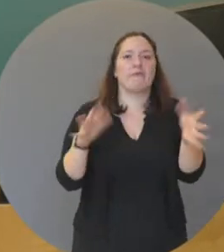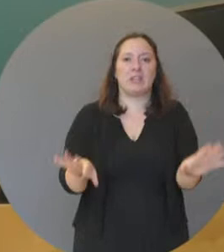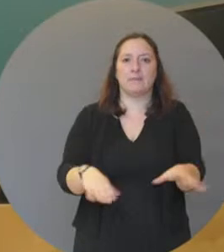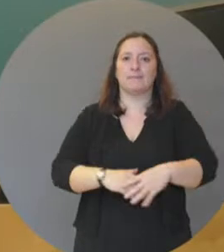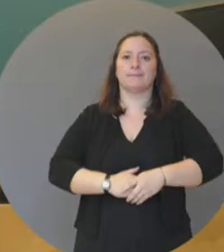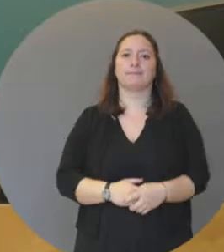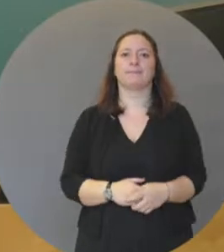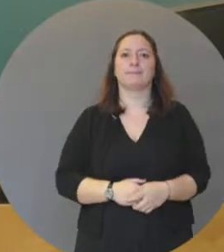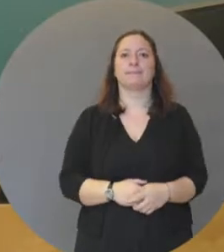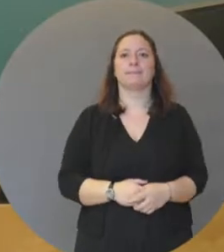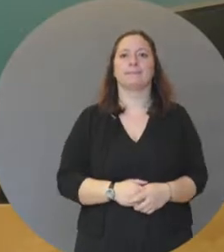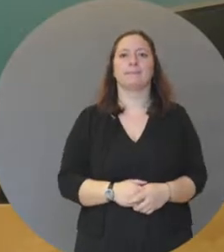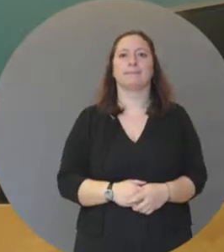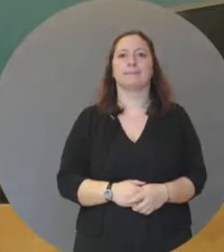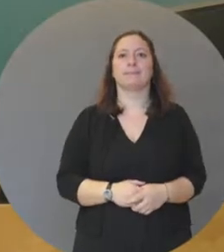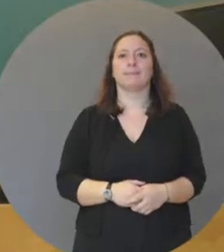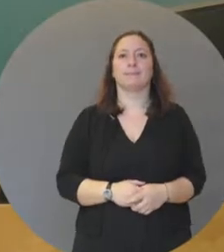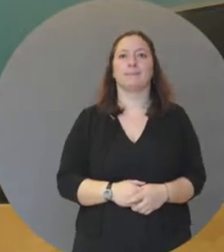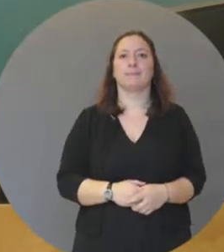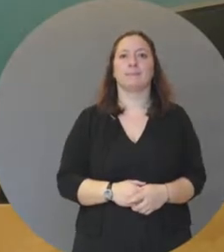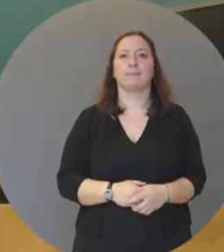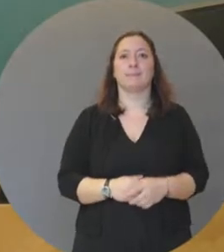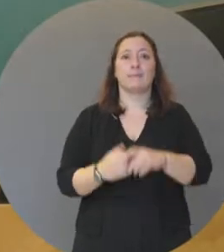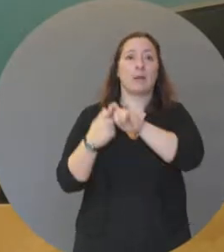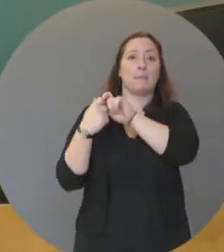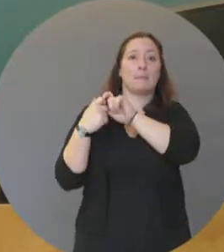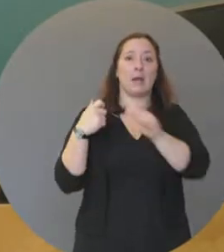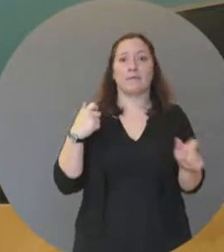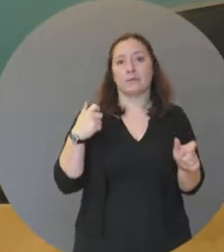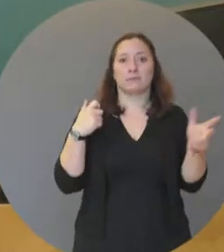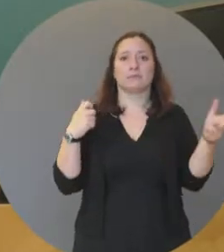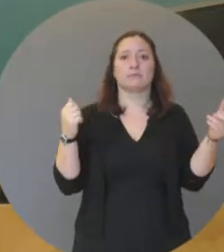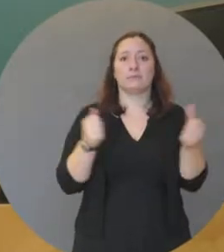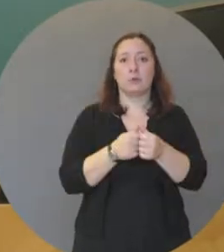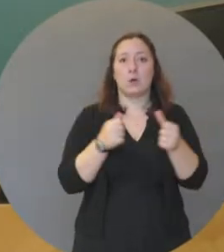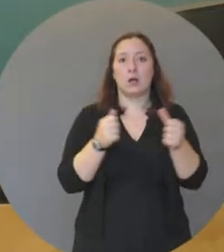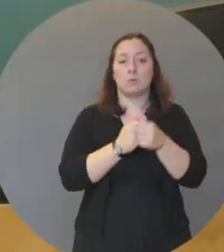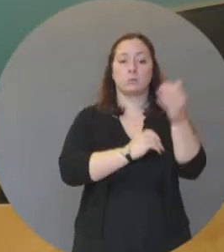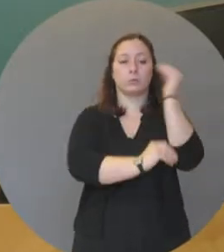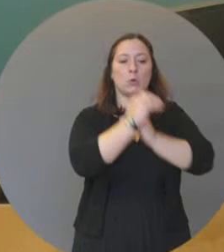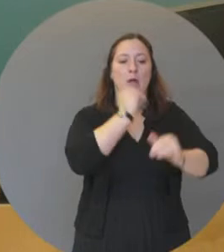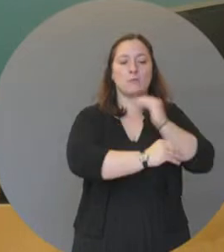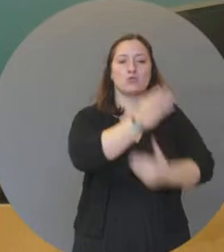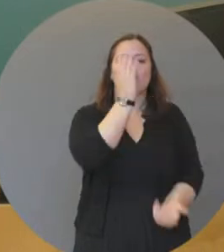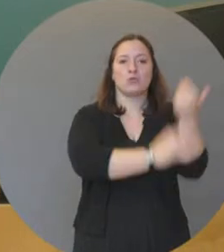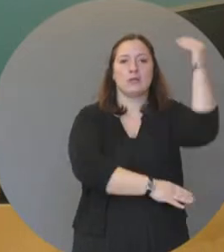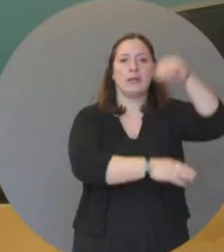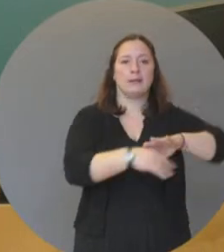nos collègues nous allons pouvoir maintenant dérouler l'ordre du jour